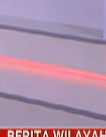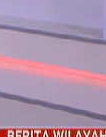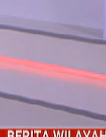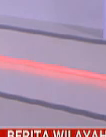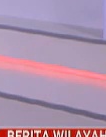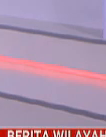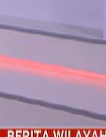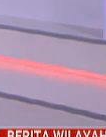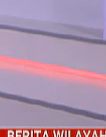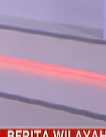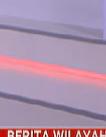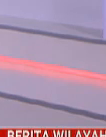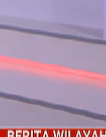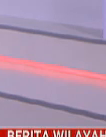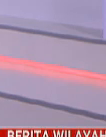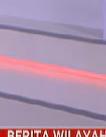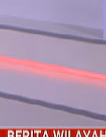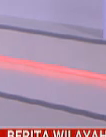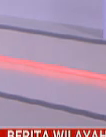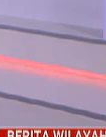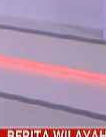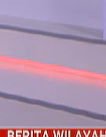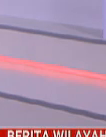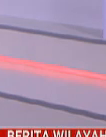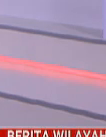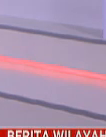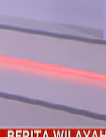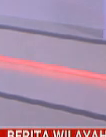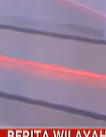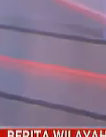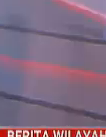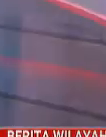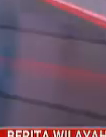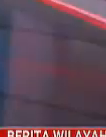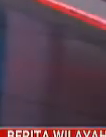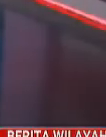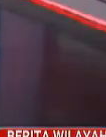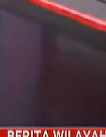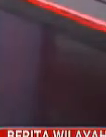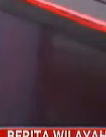berita dari Kelantan. Baik, kita berehat seketika kembali selepas ini.